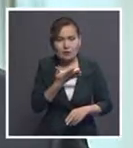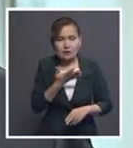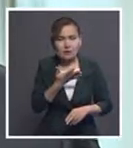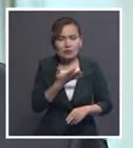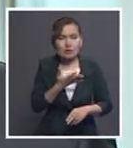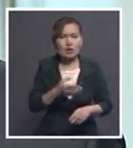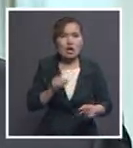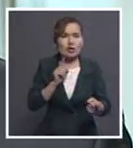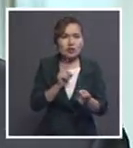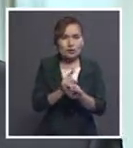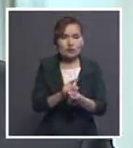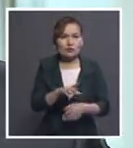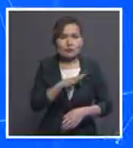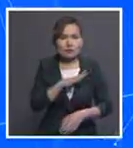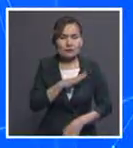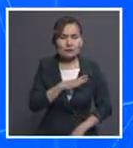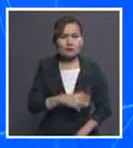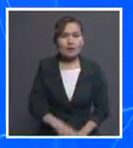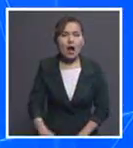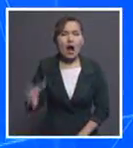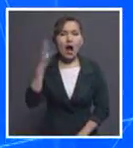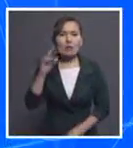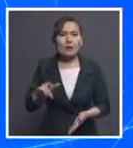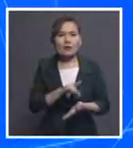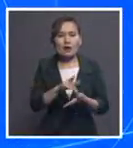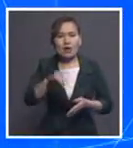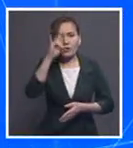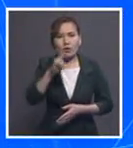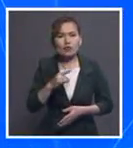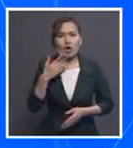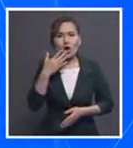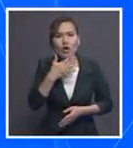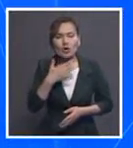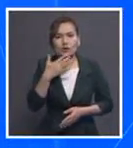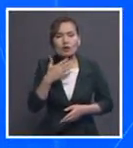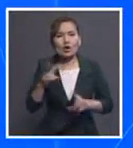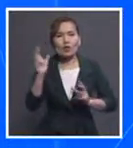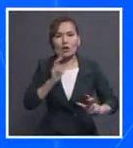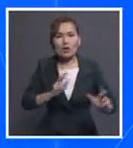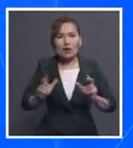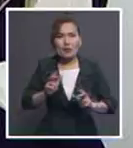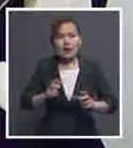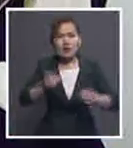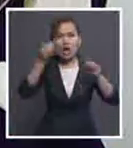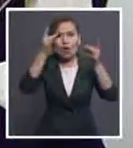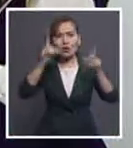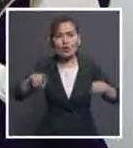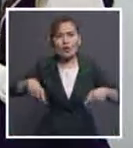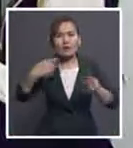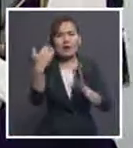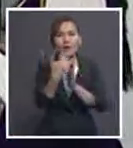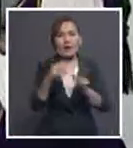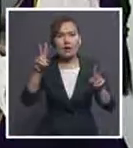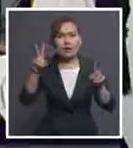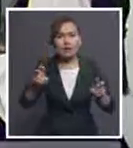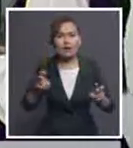жоғары деңгейде кездесу өтті. Алматы Қазақ ұлттық аграрлық университетінде рухани жаңғыру бағдарламасы аясында Назарбаев білім және